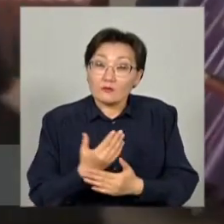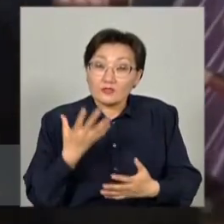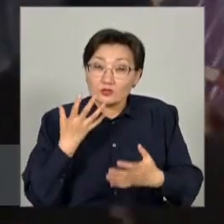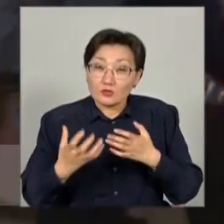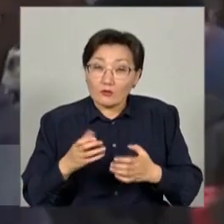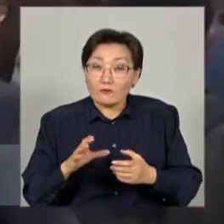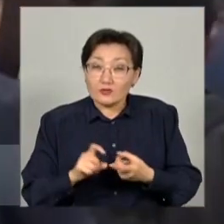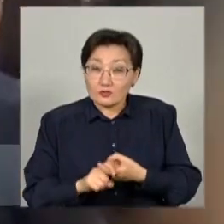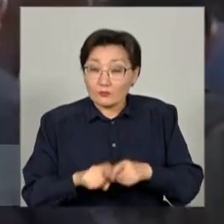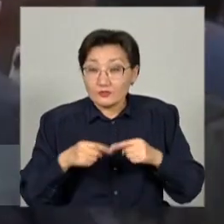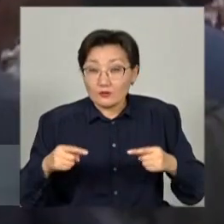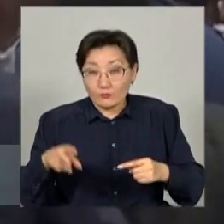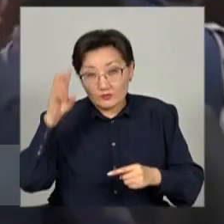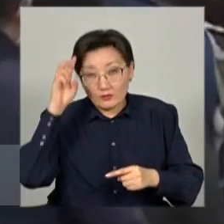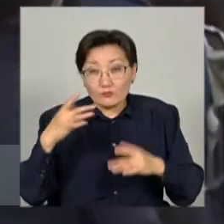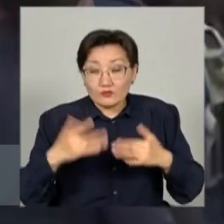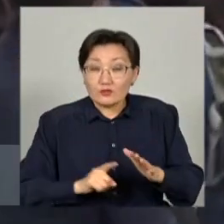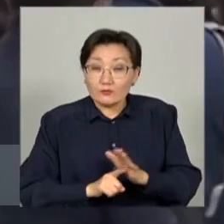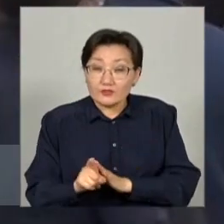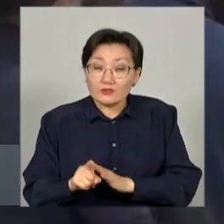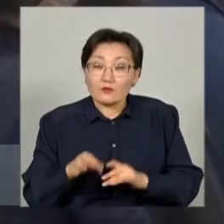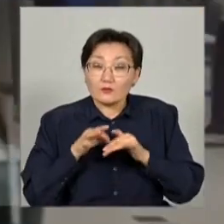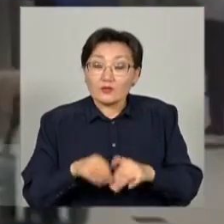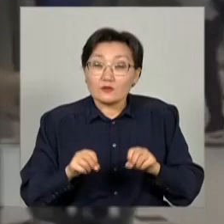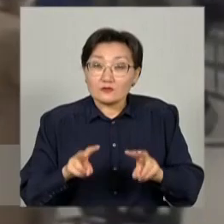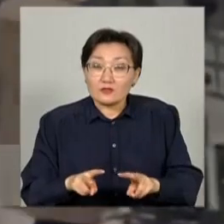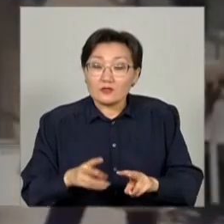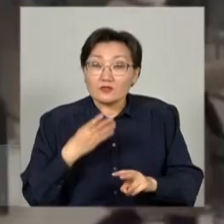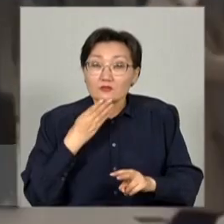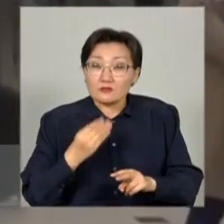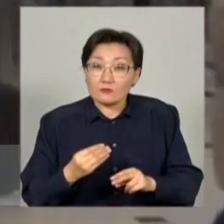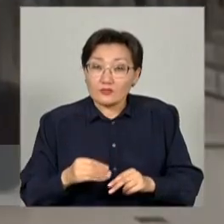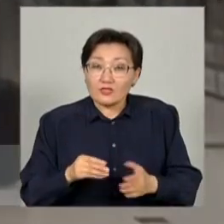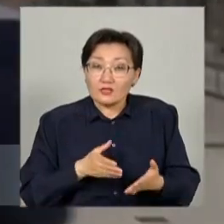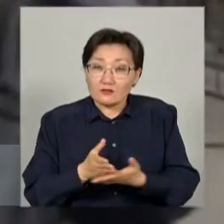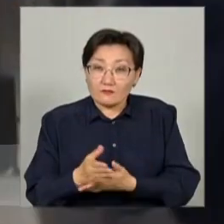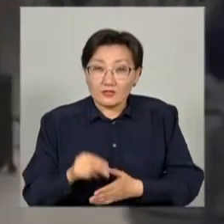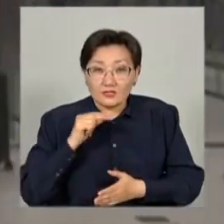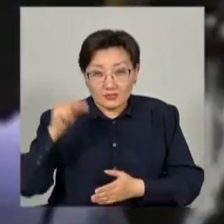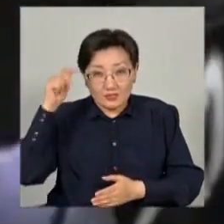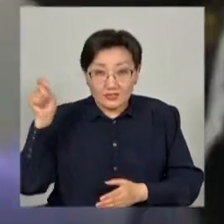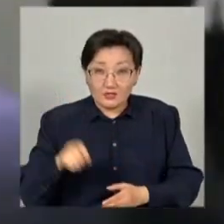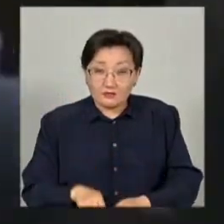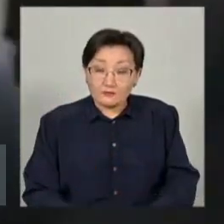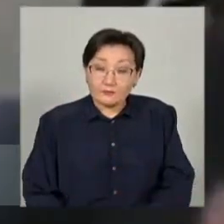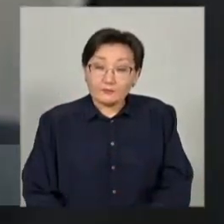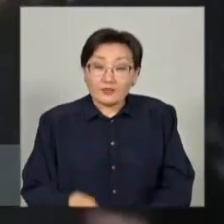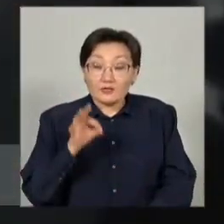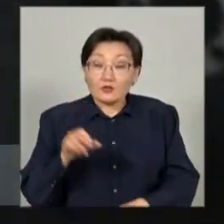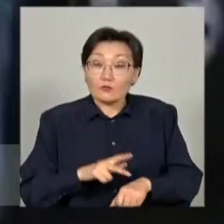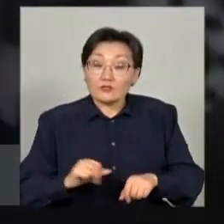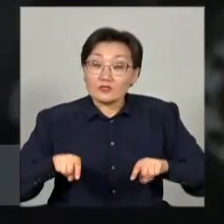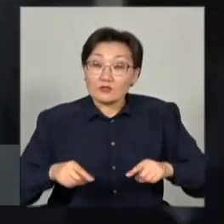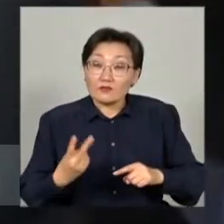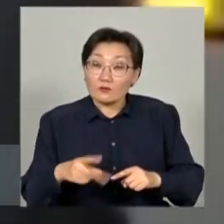волна ковида. Другие страны мира уже начинают вводить собственные ограничения на въезд китайских граждан. Немецкие полицейские